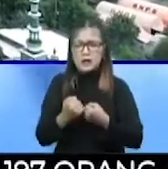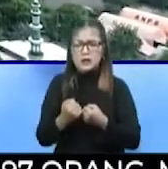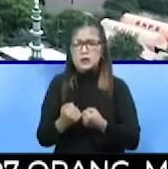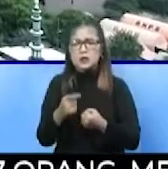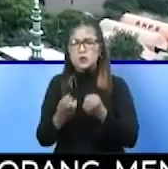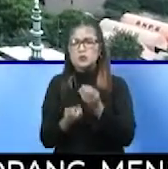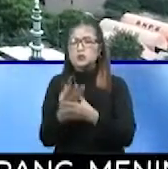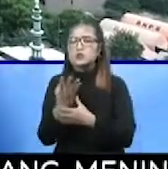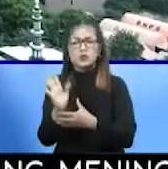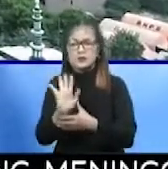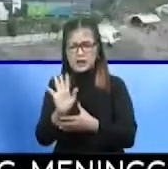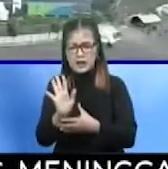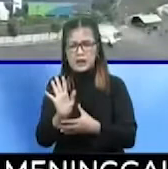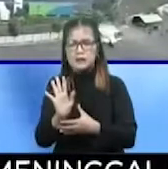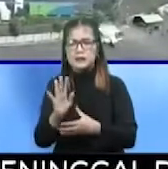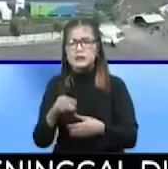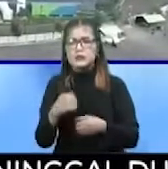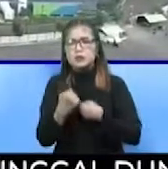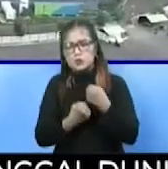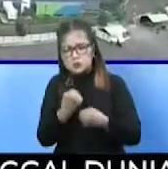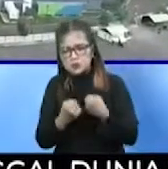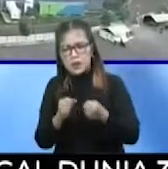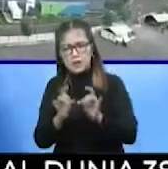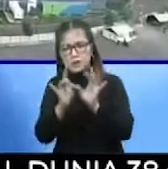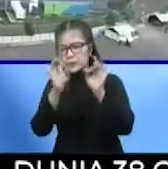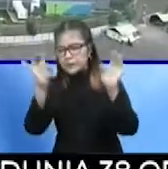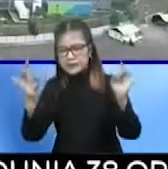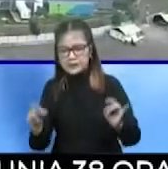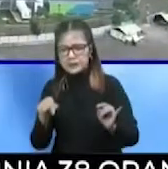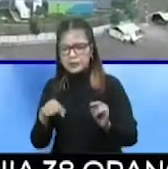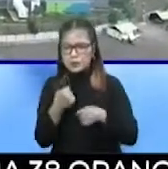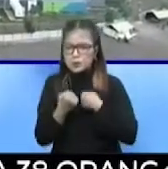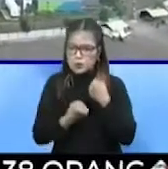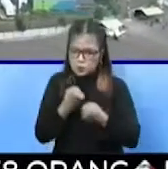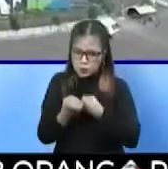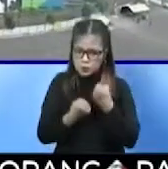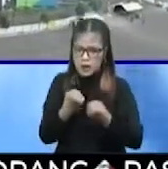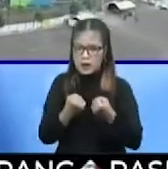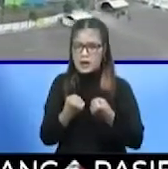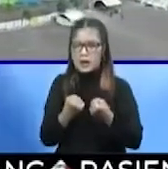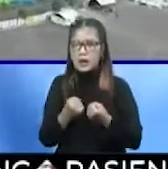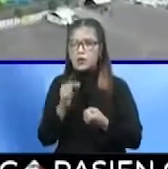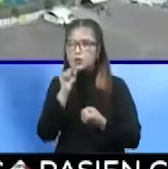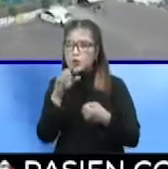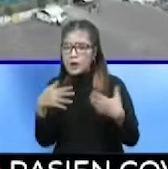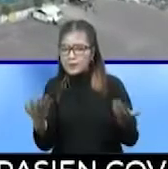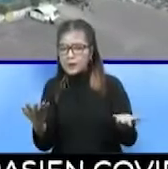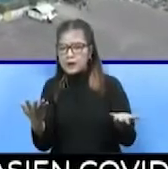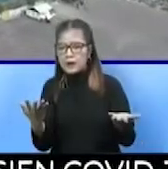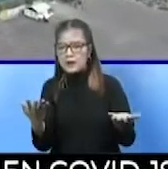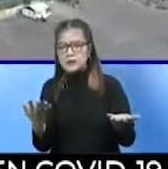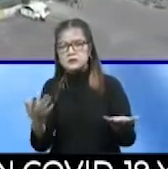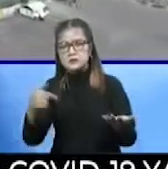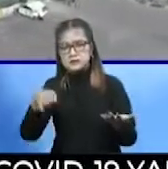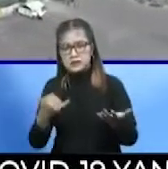prediksi ini dengan melakukan berbagai upaya ikhtiar yang berlapis-lapis untuk memutus